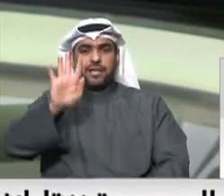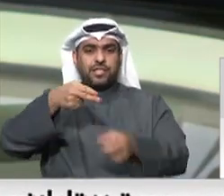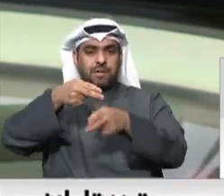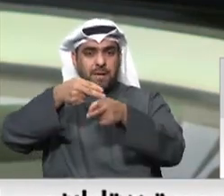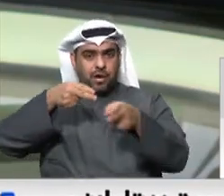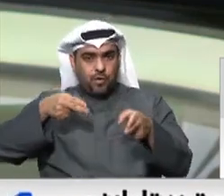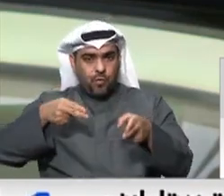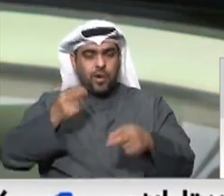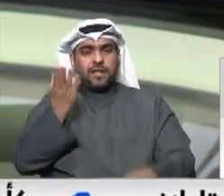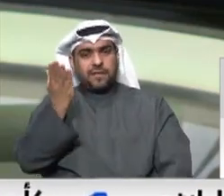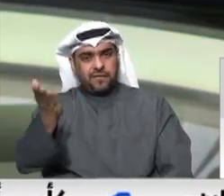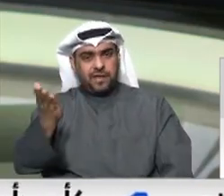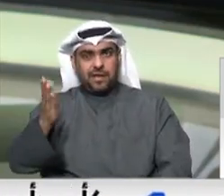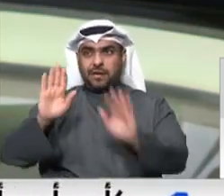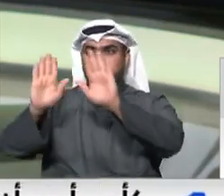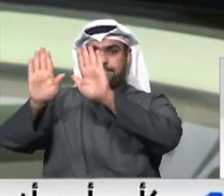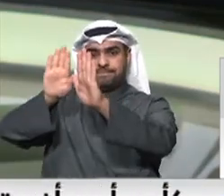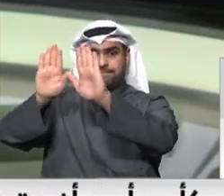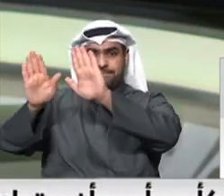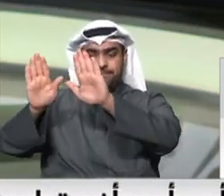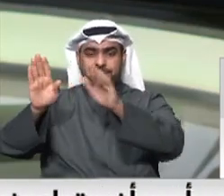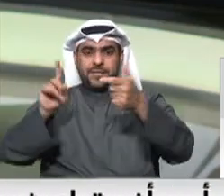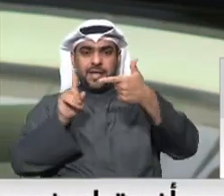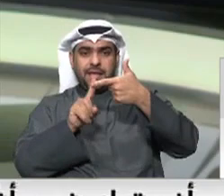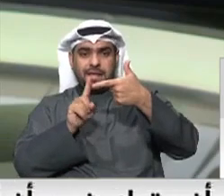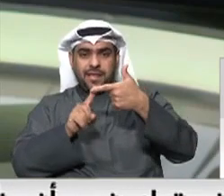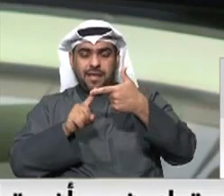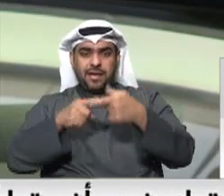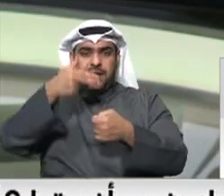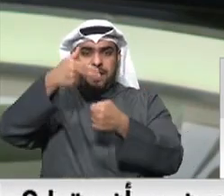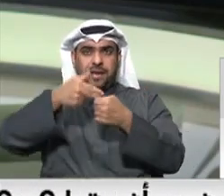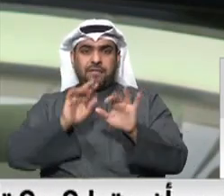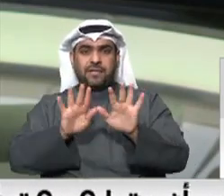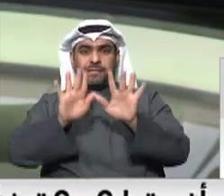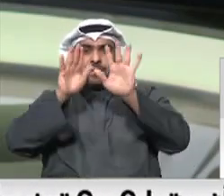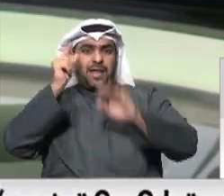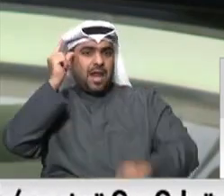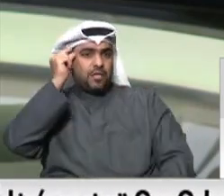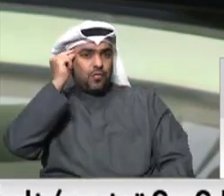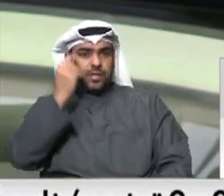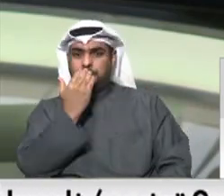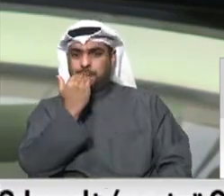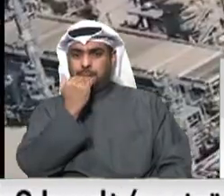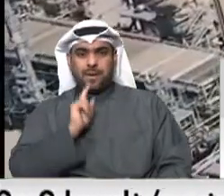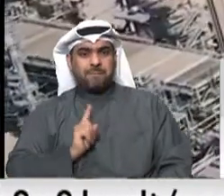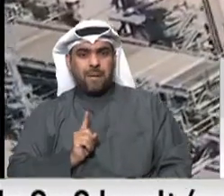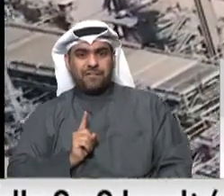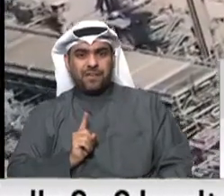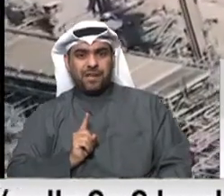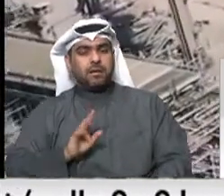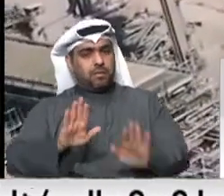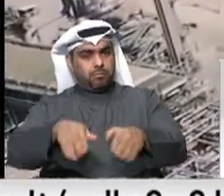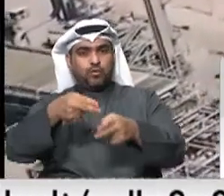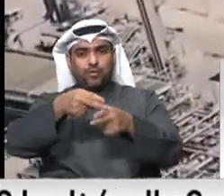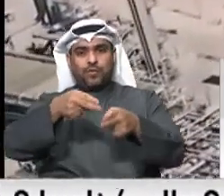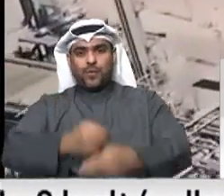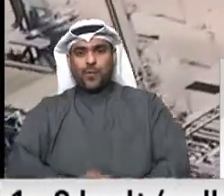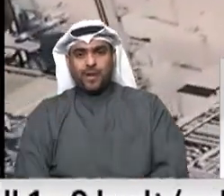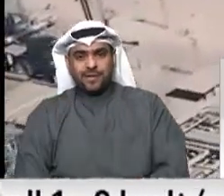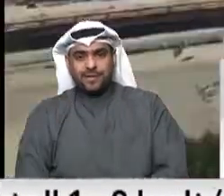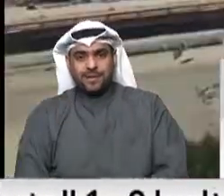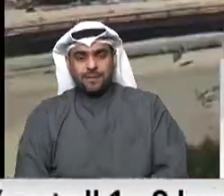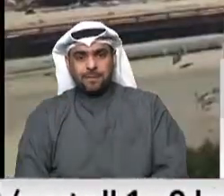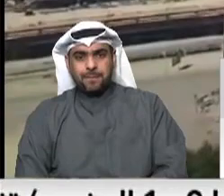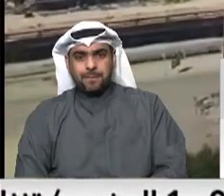مشاريع ايضا يعني الوقود البيئي وهو يعني اكبر مشروع في تاريخ الصناعه البتروليه وجود مصادر